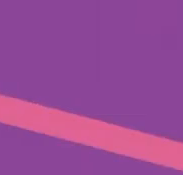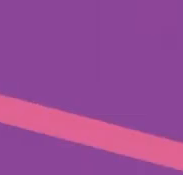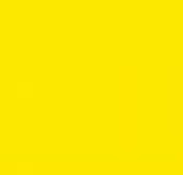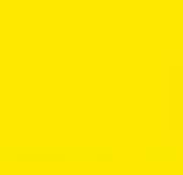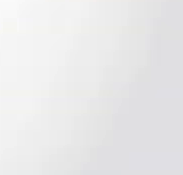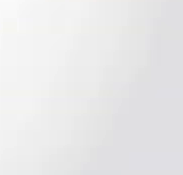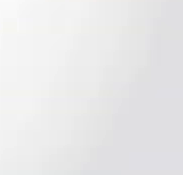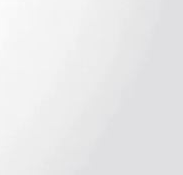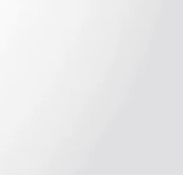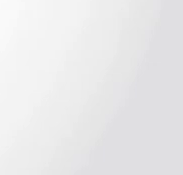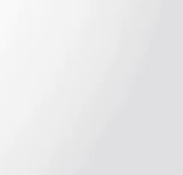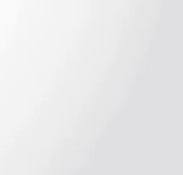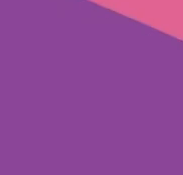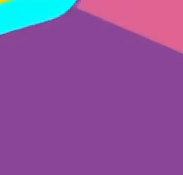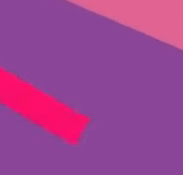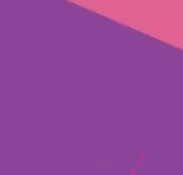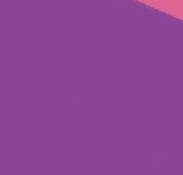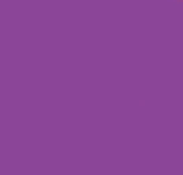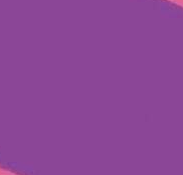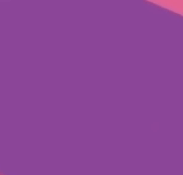Didik TV KPM.